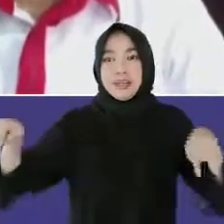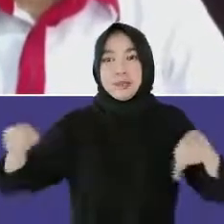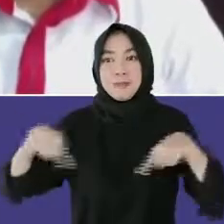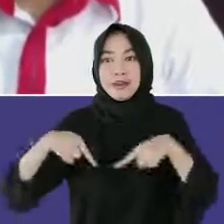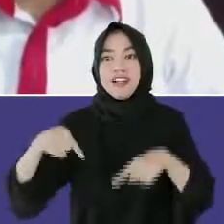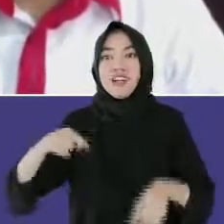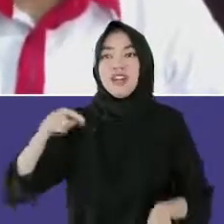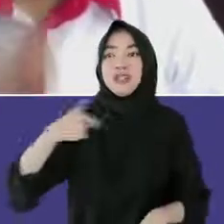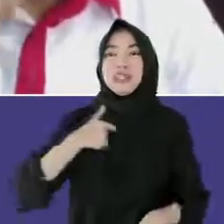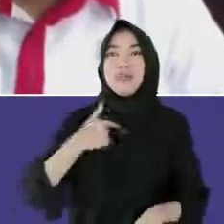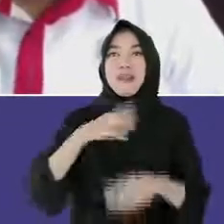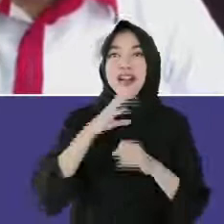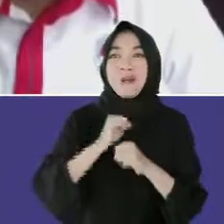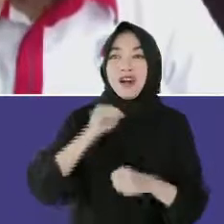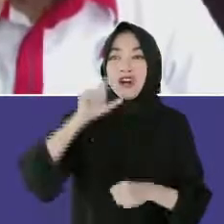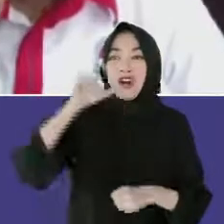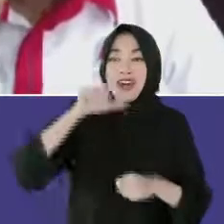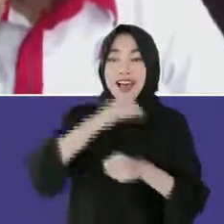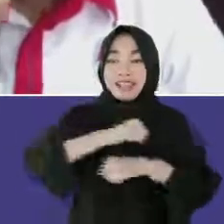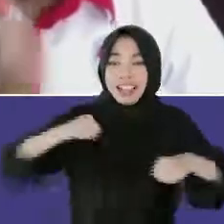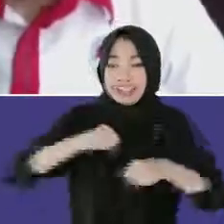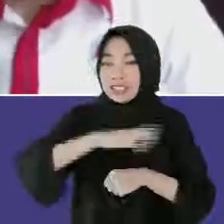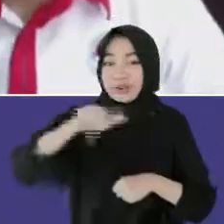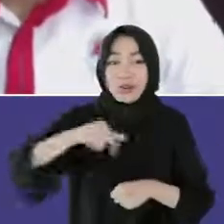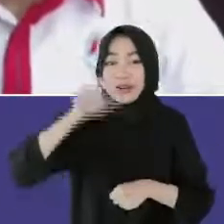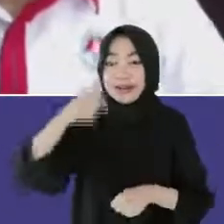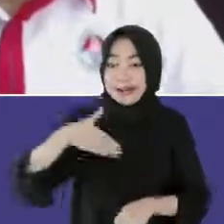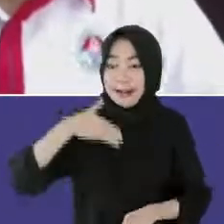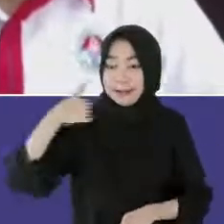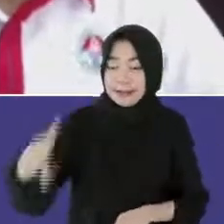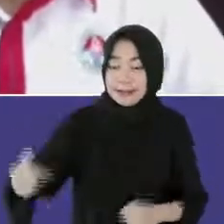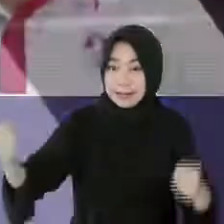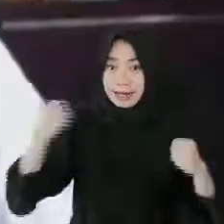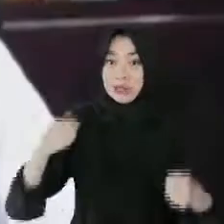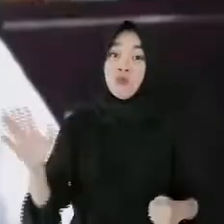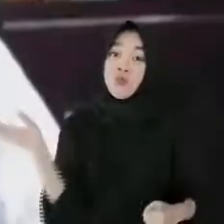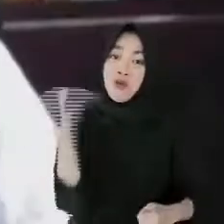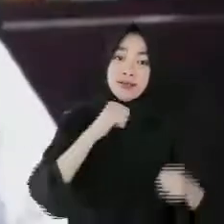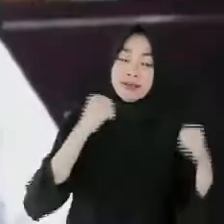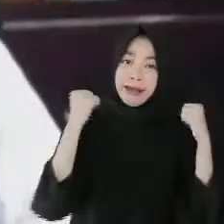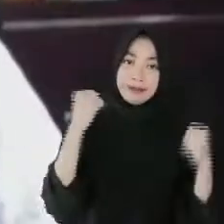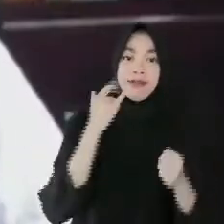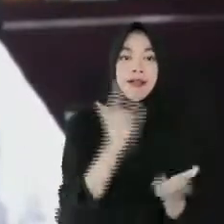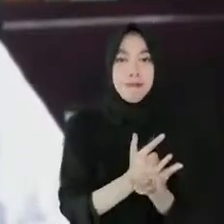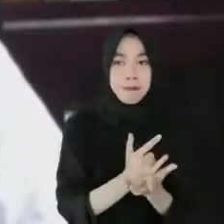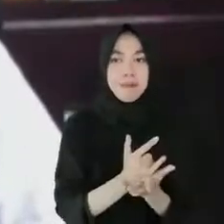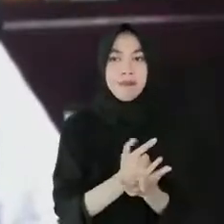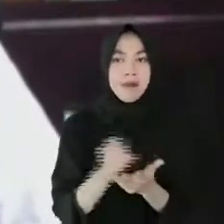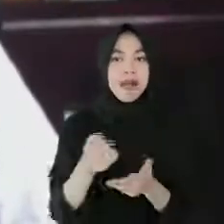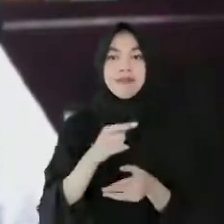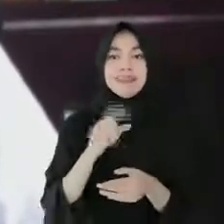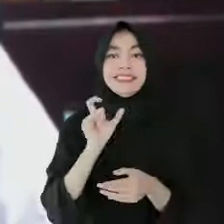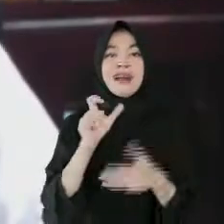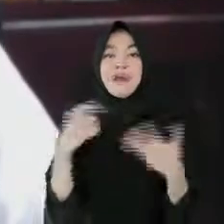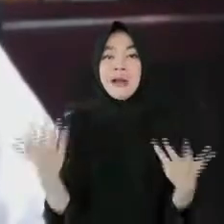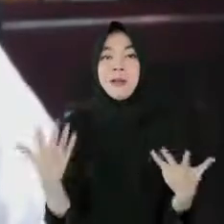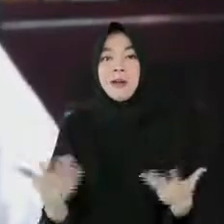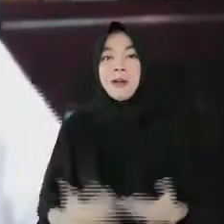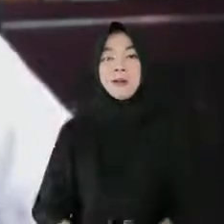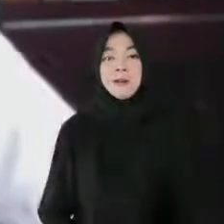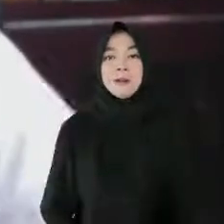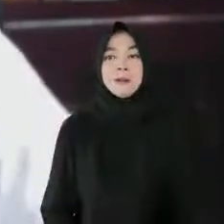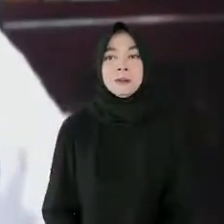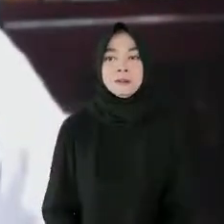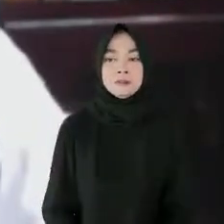dan nasehat pulang sehat dan kan demikian Pak Gatot Baik terima kasih Master ada Kids yang